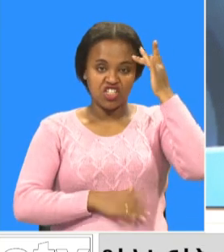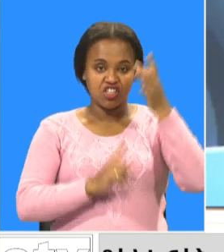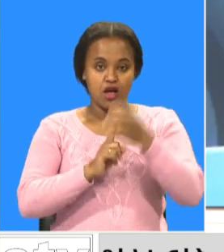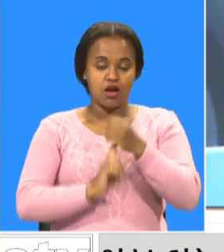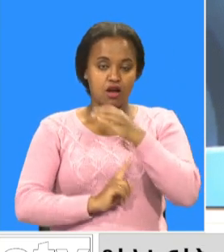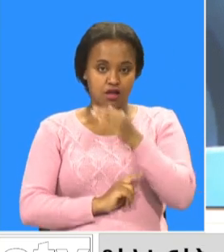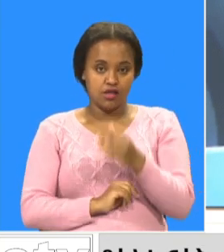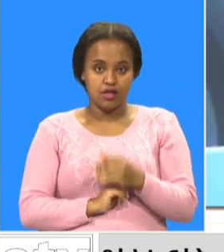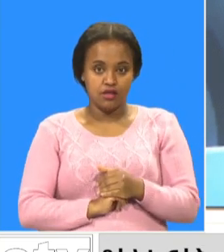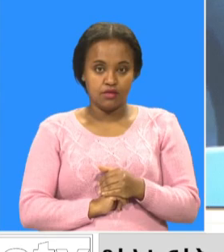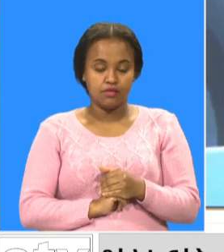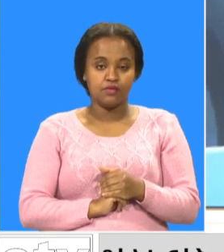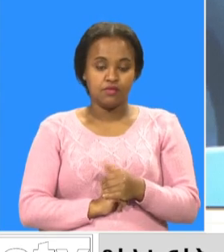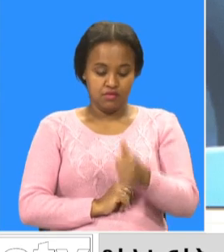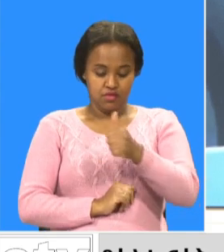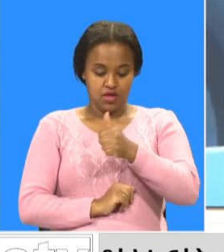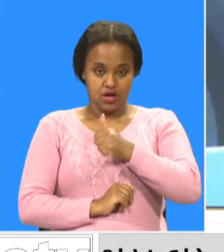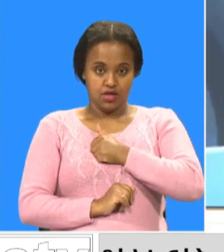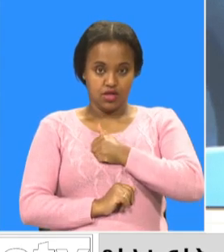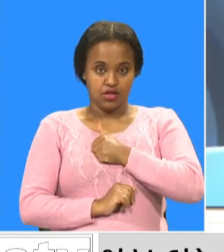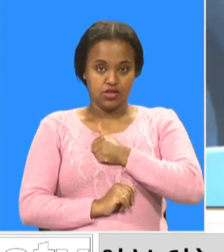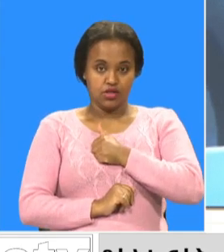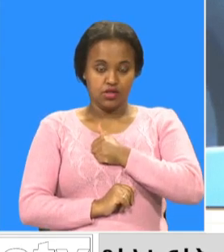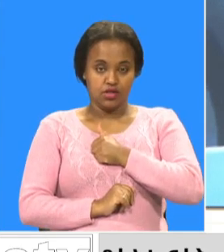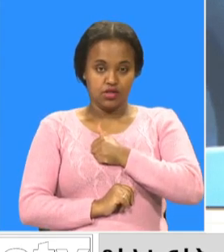እንዳይዘን ራሳችን